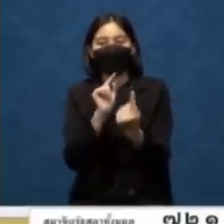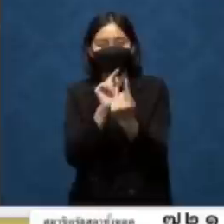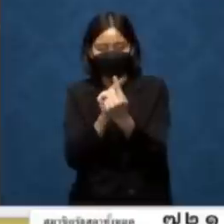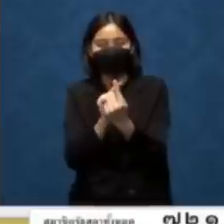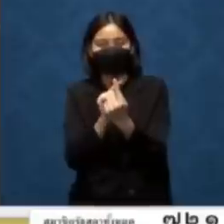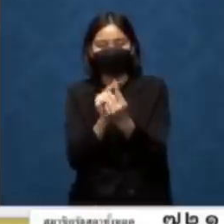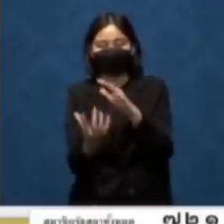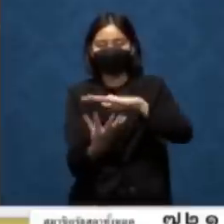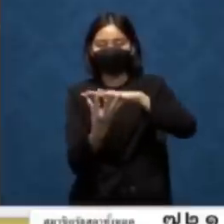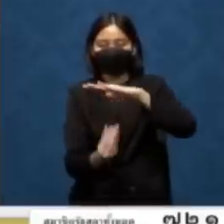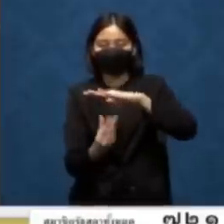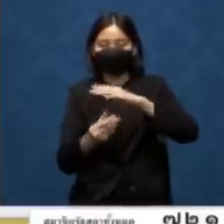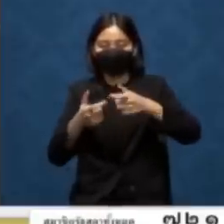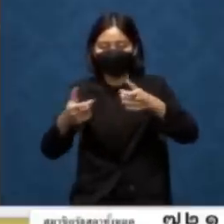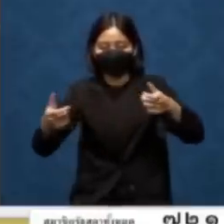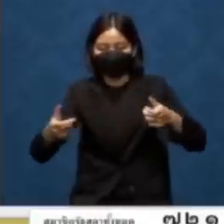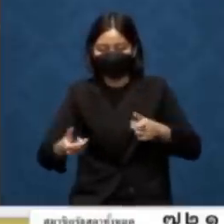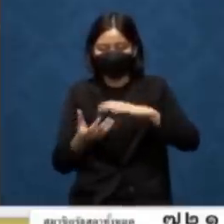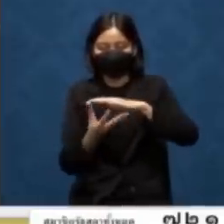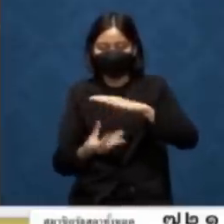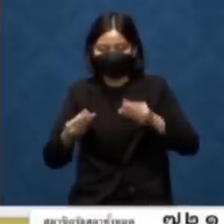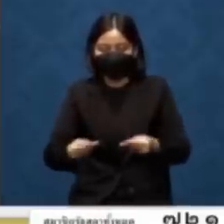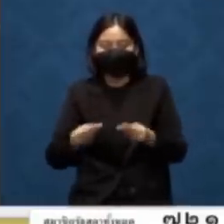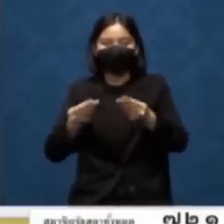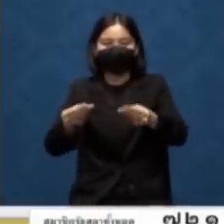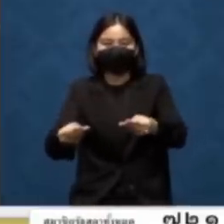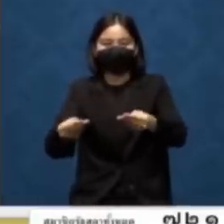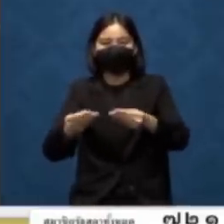จะสําเนา รายงานวิจัยลาย ๆ ชาบับนี้ ไปให้ ท่าน ครับ